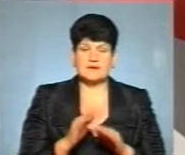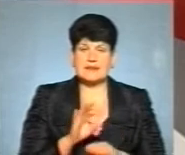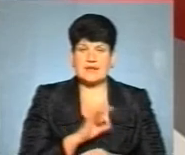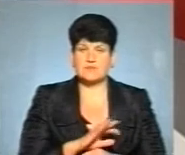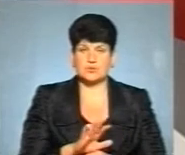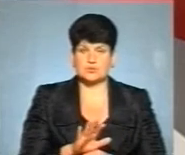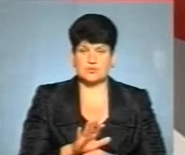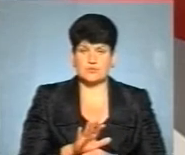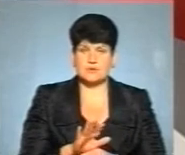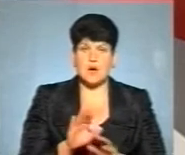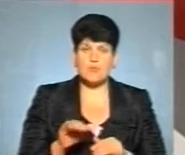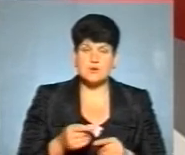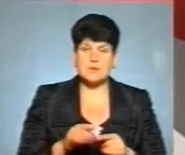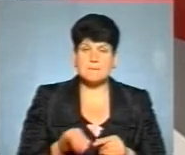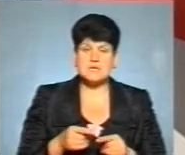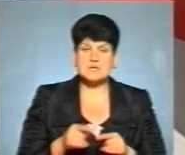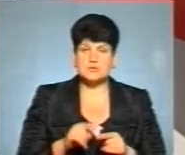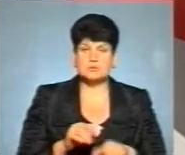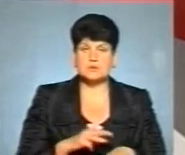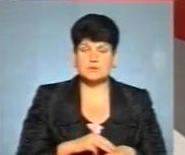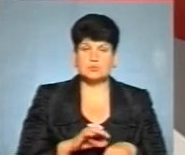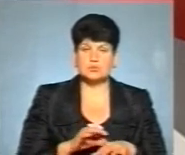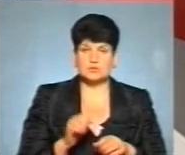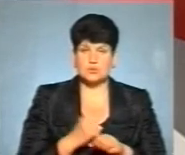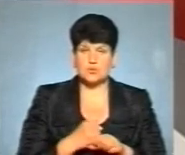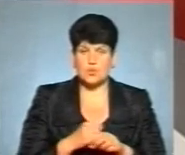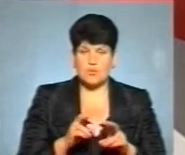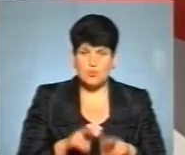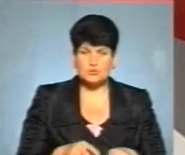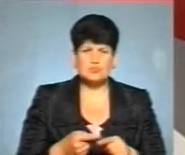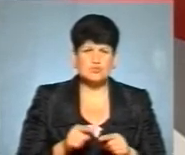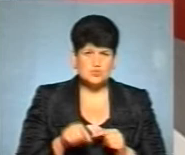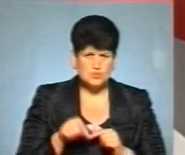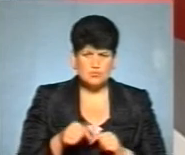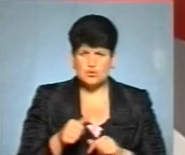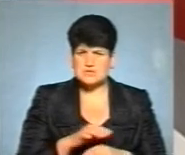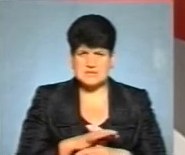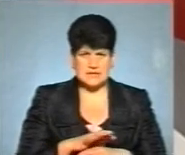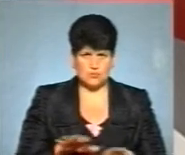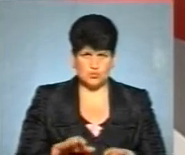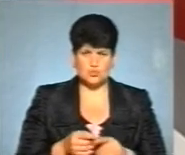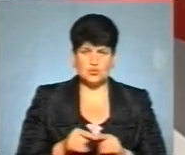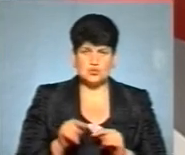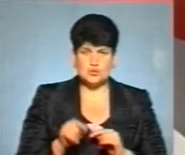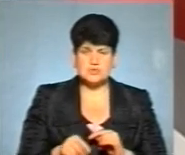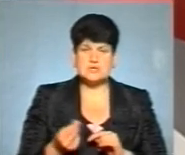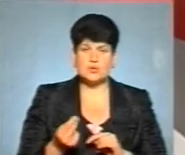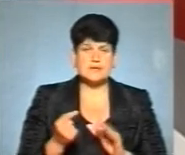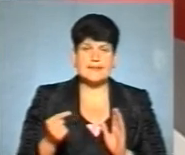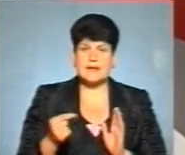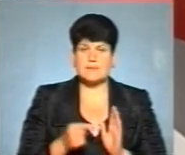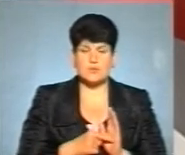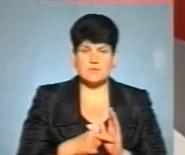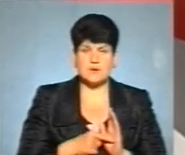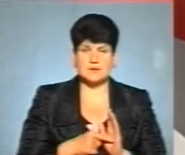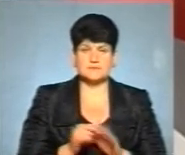використовувався, і потім після цього правоохоронні органи проводять роботу. Тому, щоб в цьому році цього не було, і ці кошти не попадали